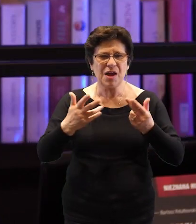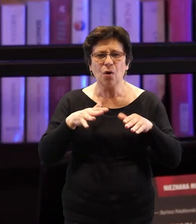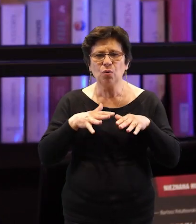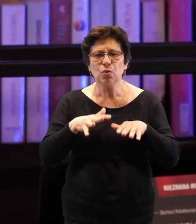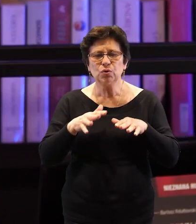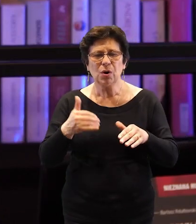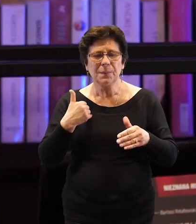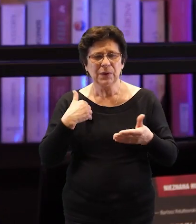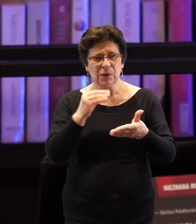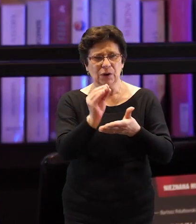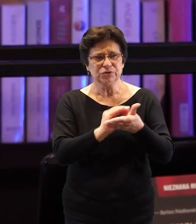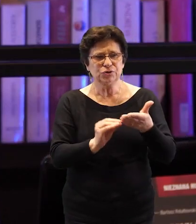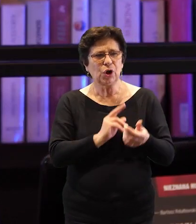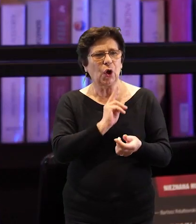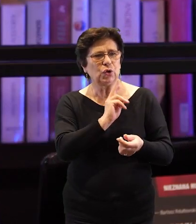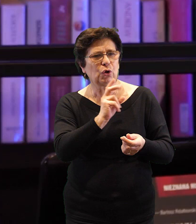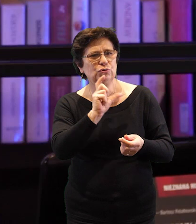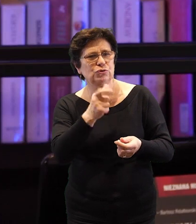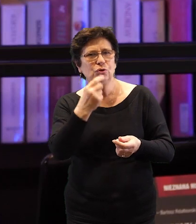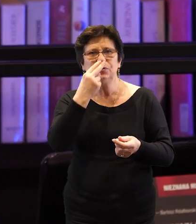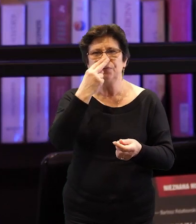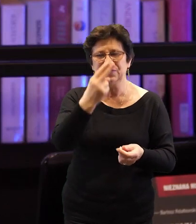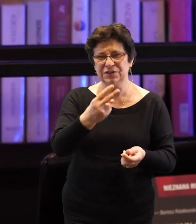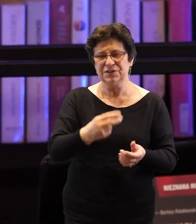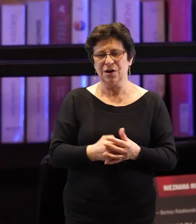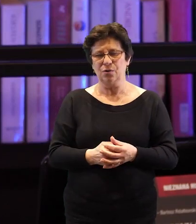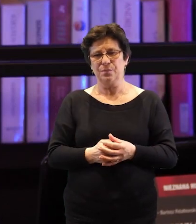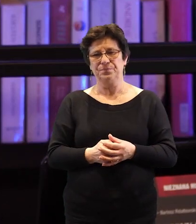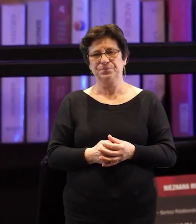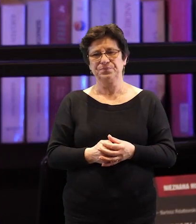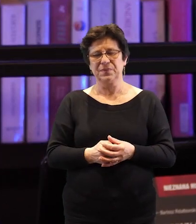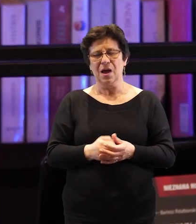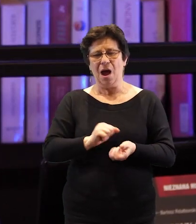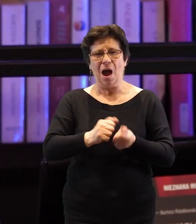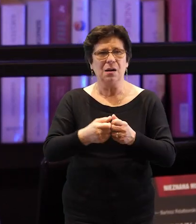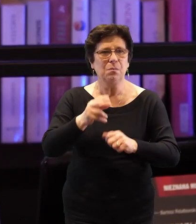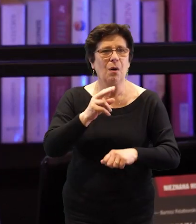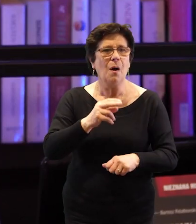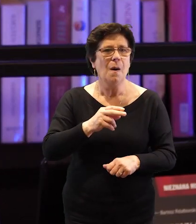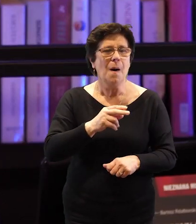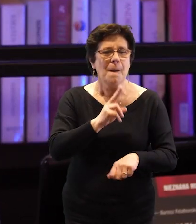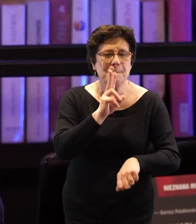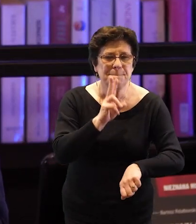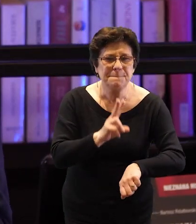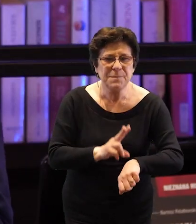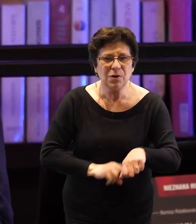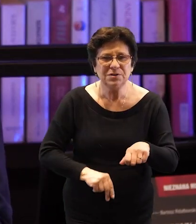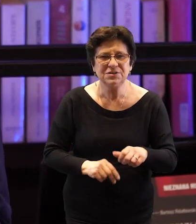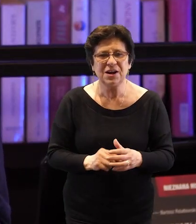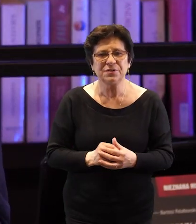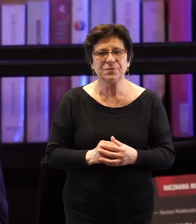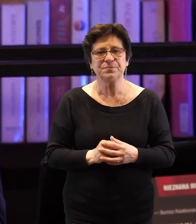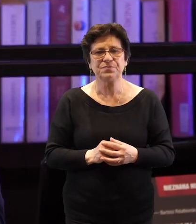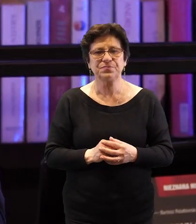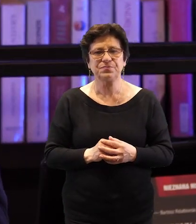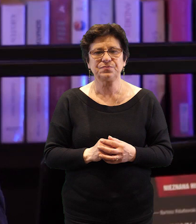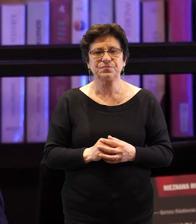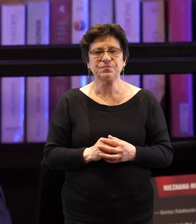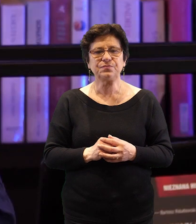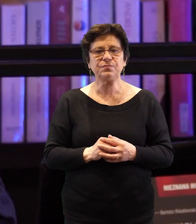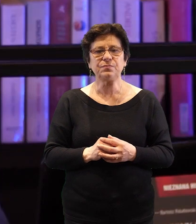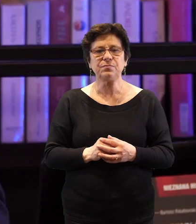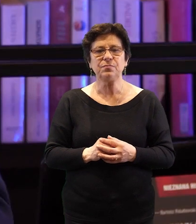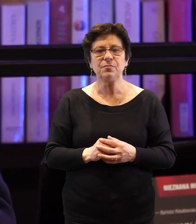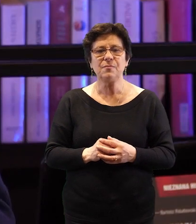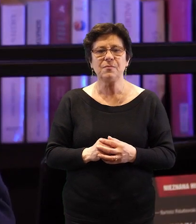artykułów, gdzie ktoś coś widział, jakiś pilot, jakiś policjant. Milicjant nie, bo w Polsce takich rzeczy wtedy nie można